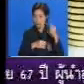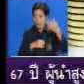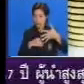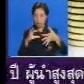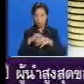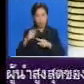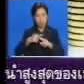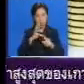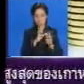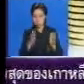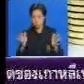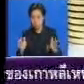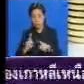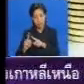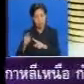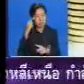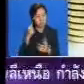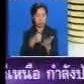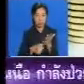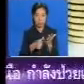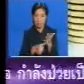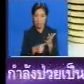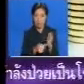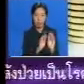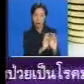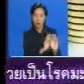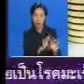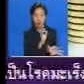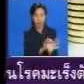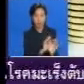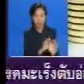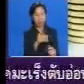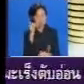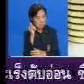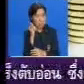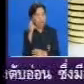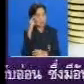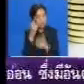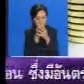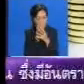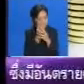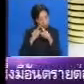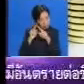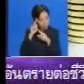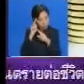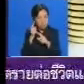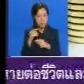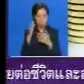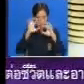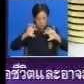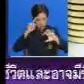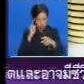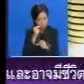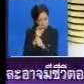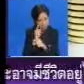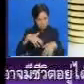ะครับการลดภาษีดอกเบี้ยเงินฝากอาจจะต้องเป็นอีกหนึ่งแนวทางครับที่รัฐบาลนั้นจะต้องมีการพิจารณาเพิ่มเงินในกระเป๋าของประชาชนหลังจ